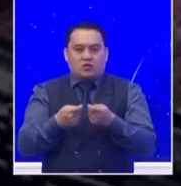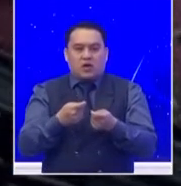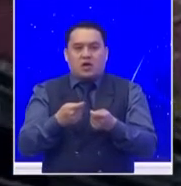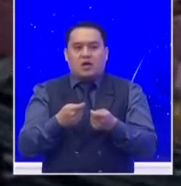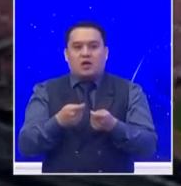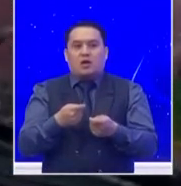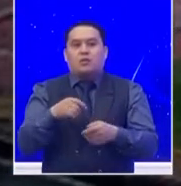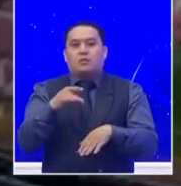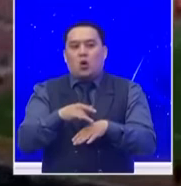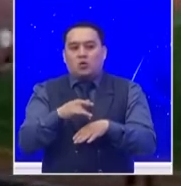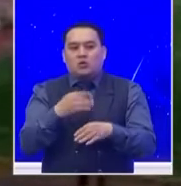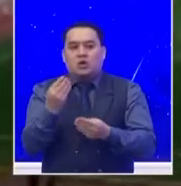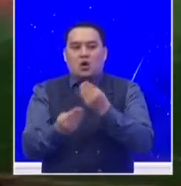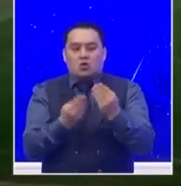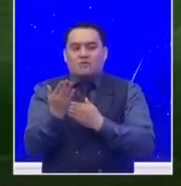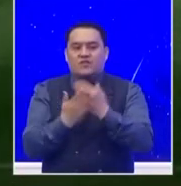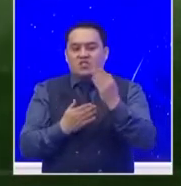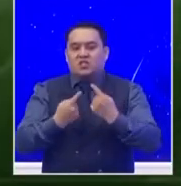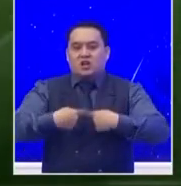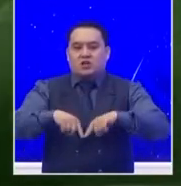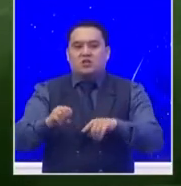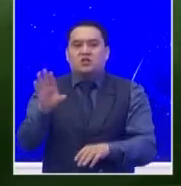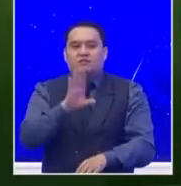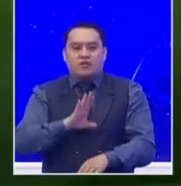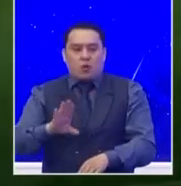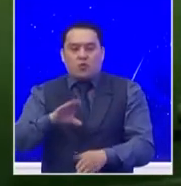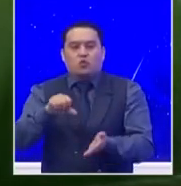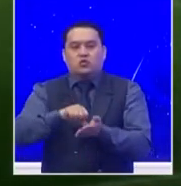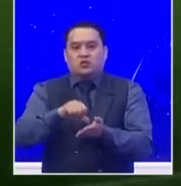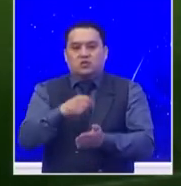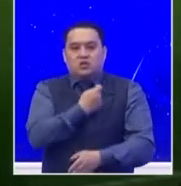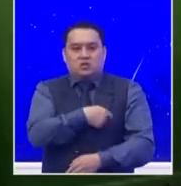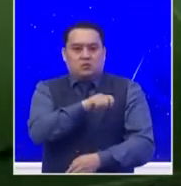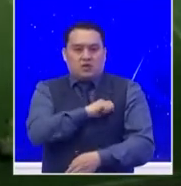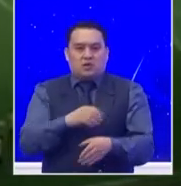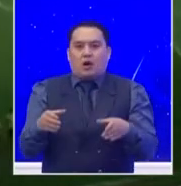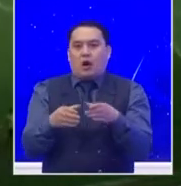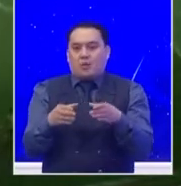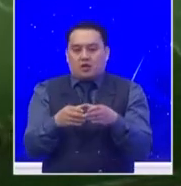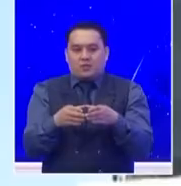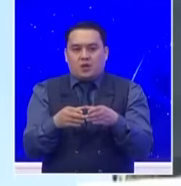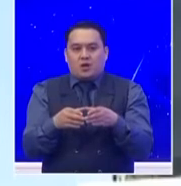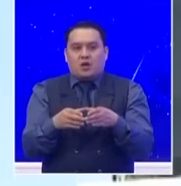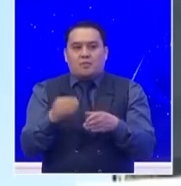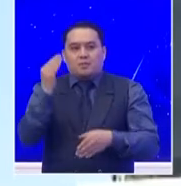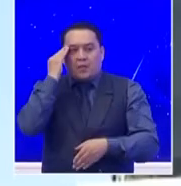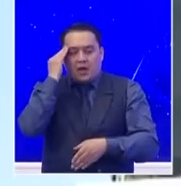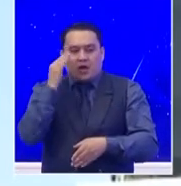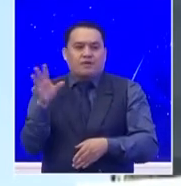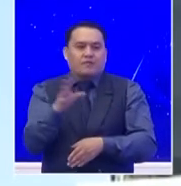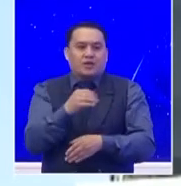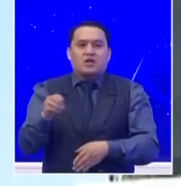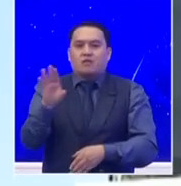зрителей будут проходить также игры Лиги чемпионов и Лиги Европы с участием испанских команд. Аналогичные меры уже предприняты в целом